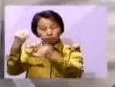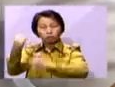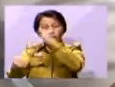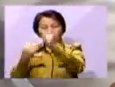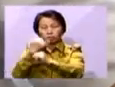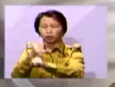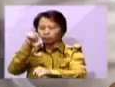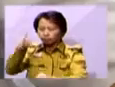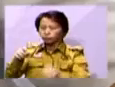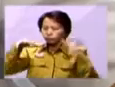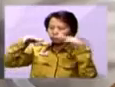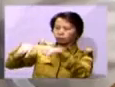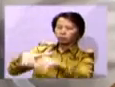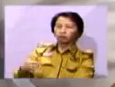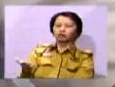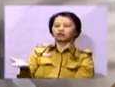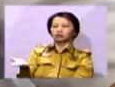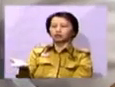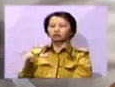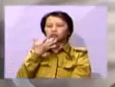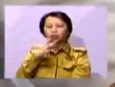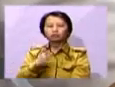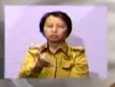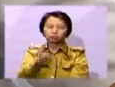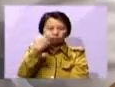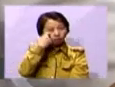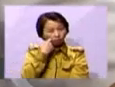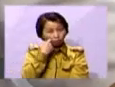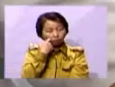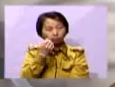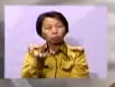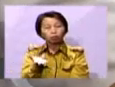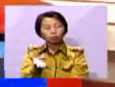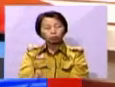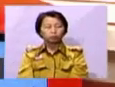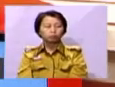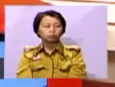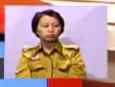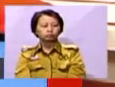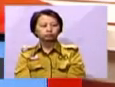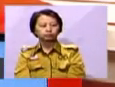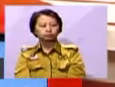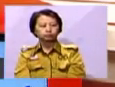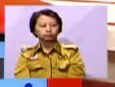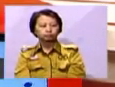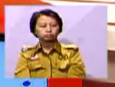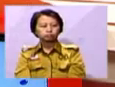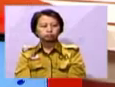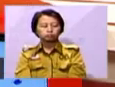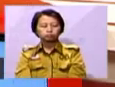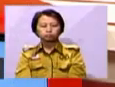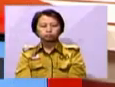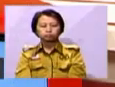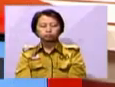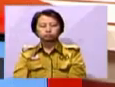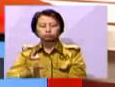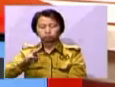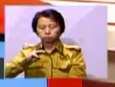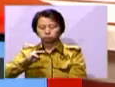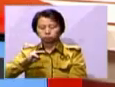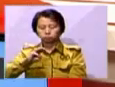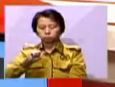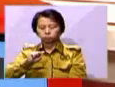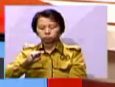harus terus mengambil kepedulian terhadap nasib mereka ini. Majlis Perundingan Pertubuhan